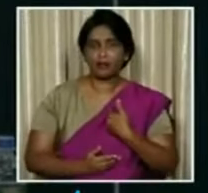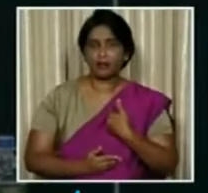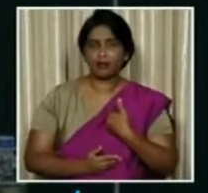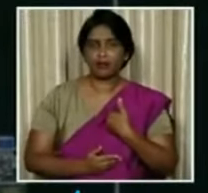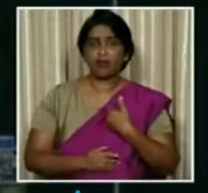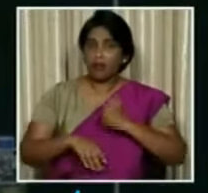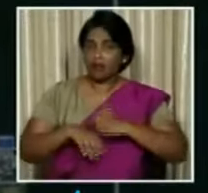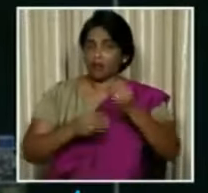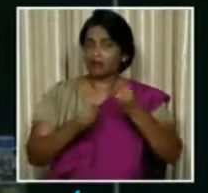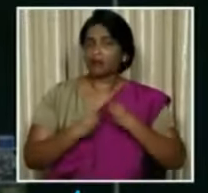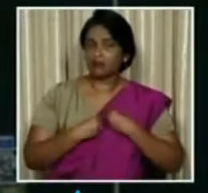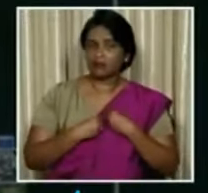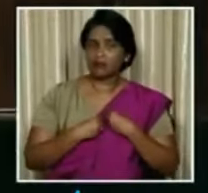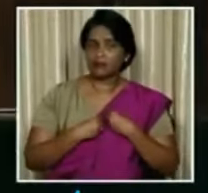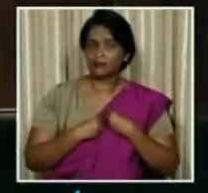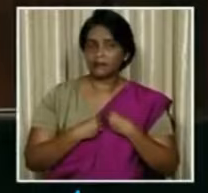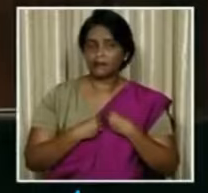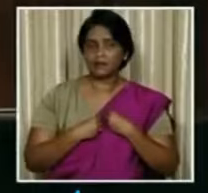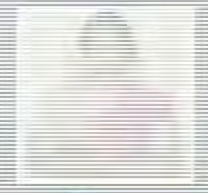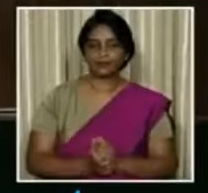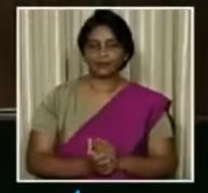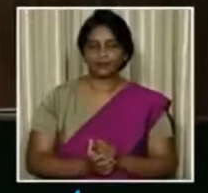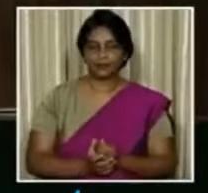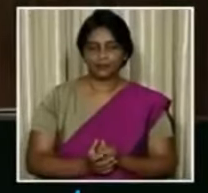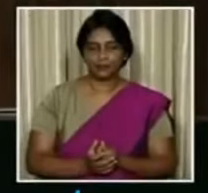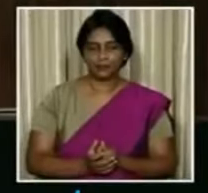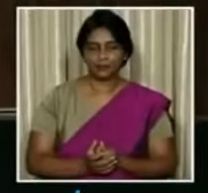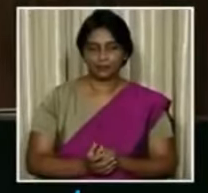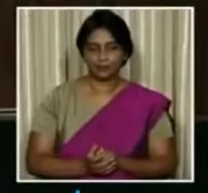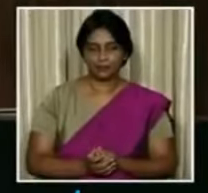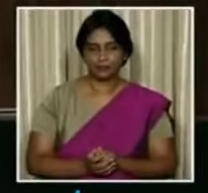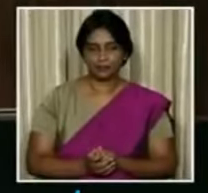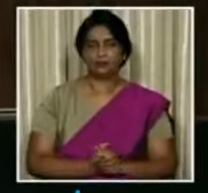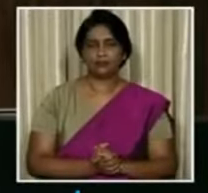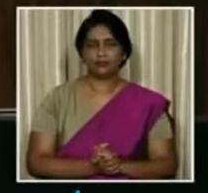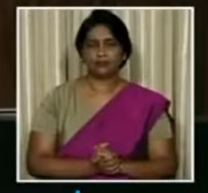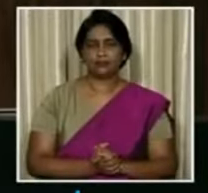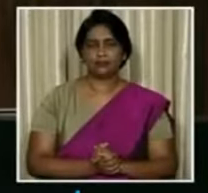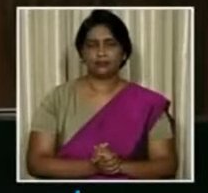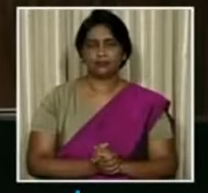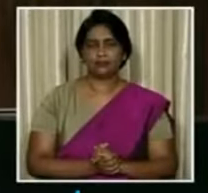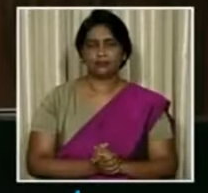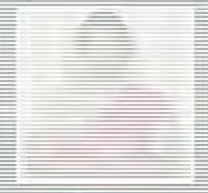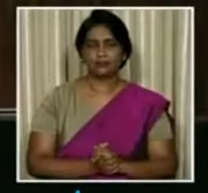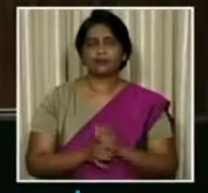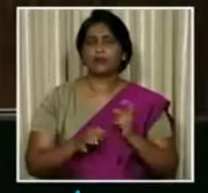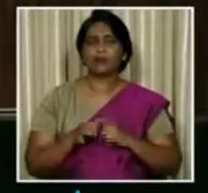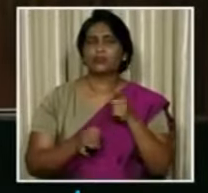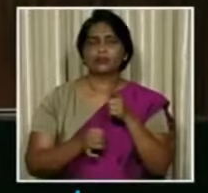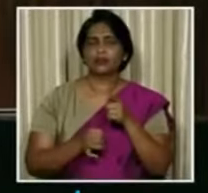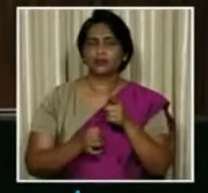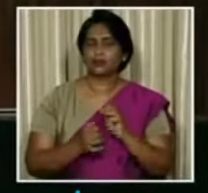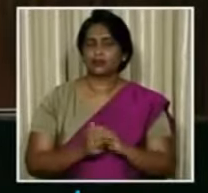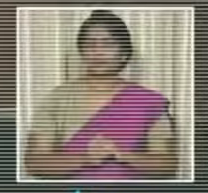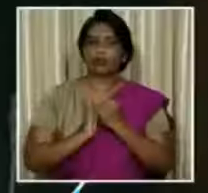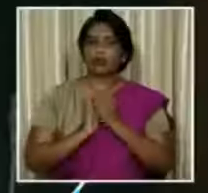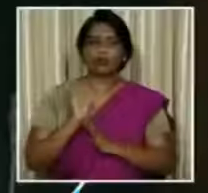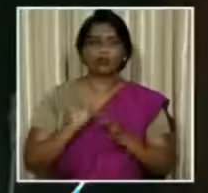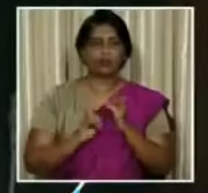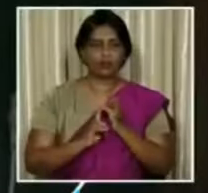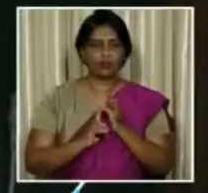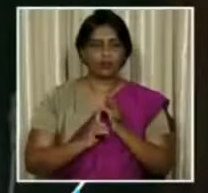නිසා මට අවස්ථාව දෙන්න ආණ්ඩුවට කියලා විශේෂයක් නැහැ නේ බාධා කරන්න එපා අවන් ඔබතුමාගේ මොකද්ද පොයින්ට් එක